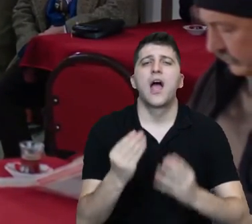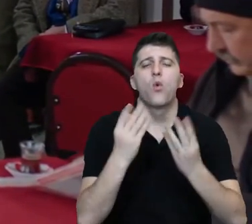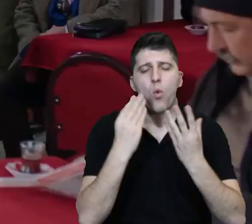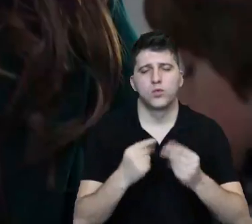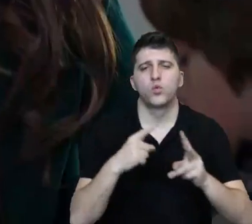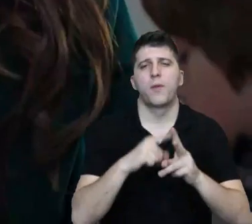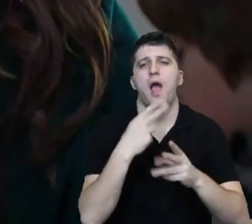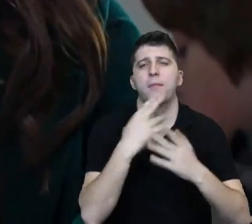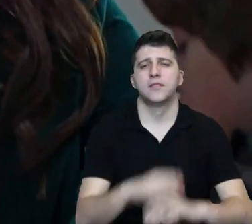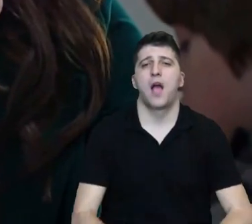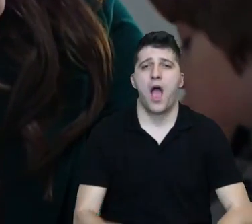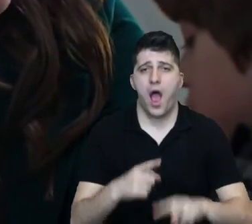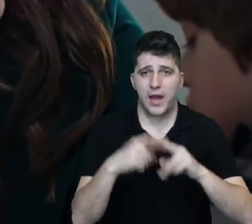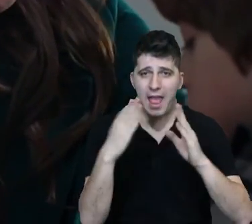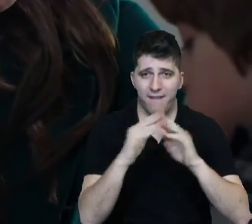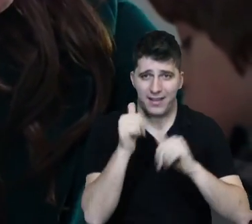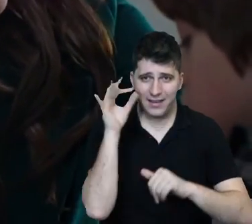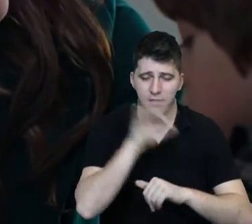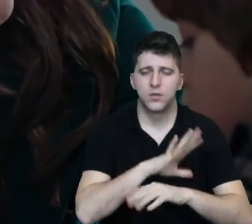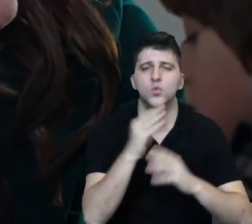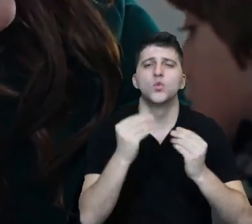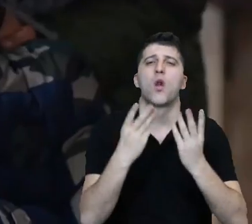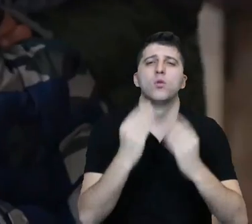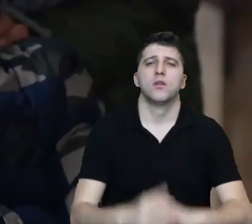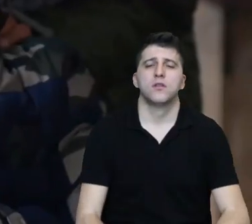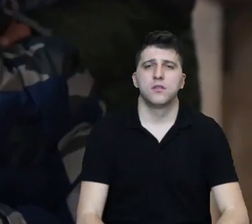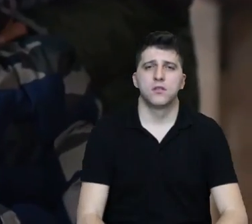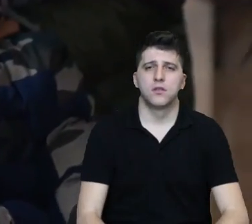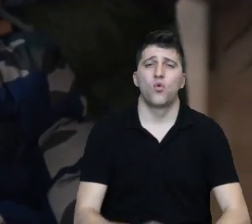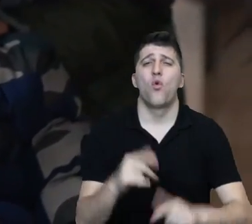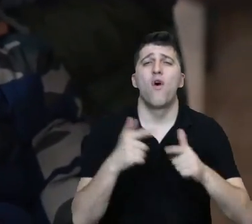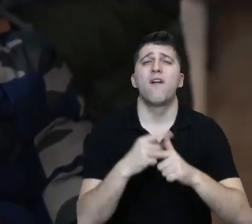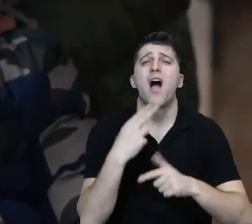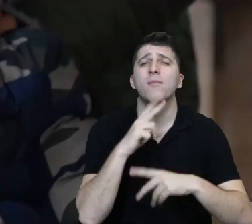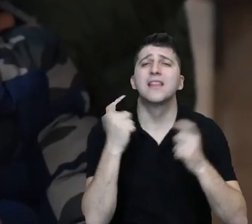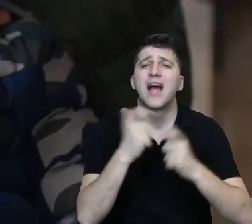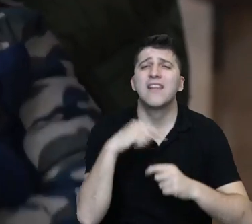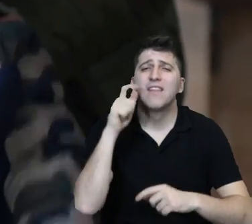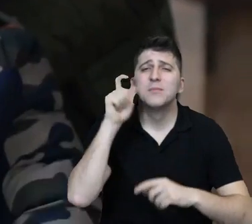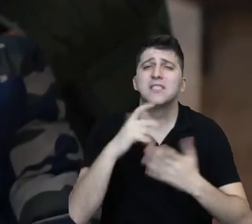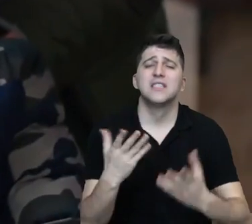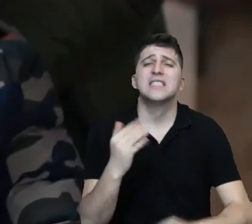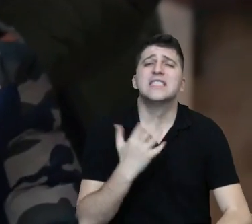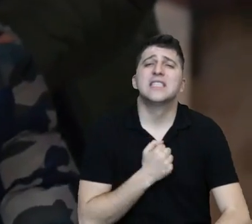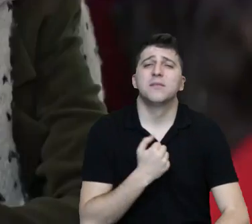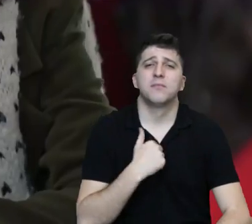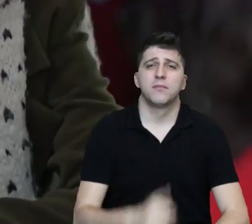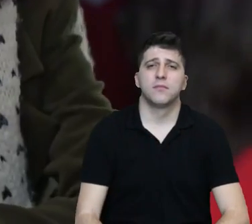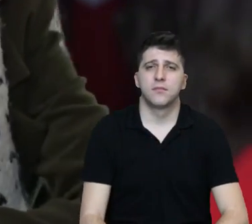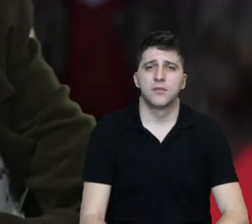Kübra ablası. Arda eve dönsün her şey çok güzel olacak. Uf, abla nerede kaldı bu filmciler? Çok